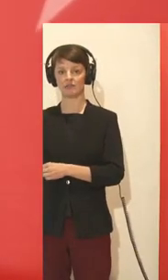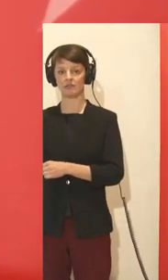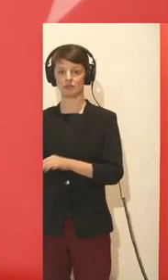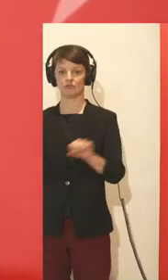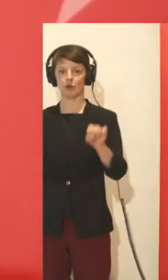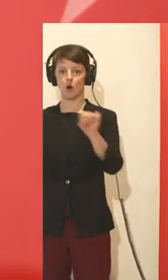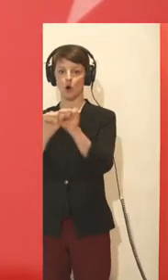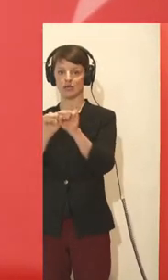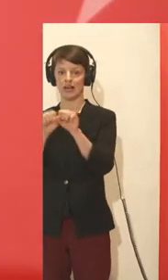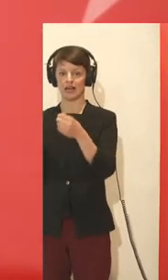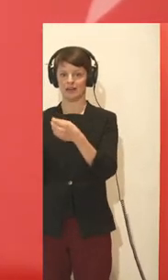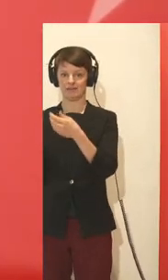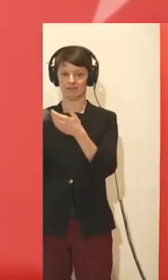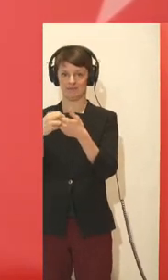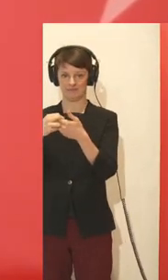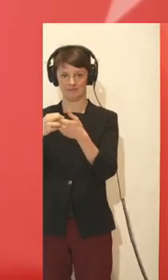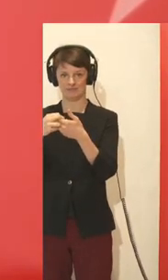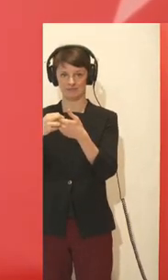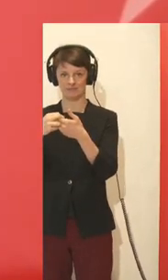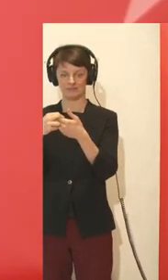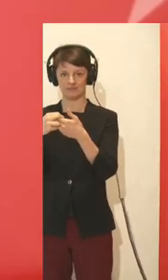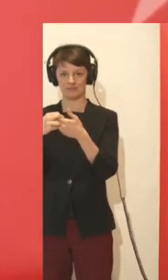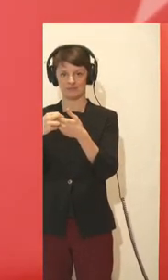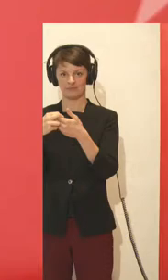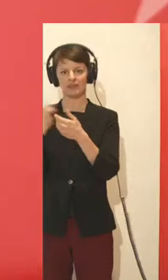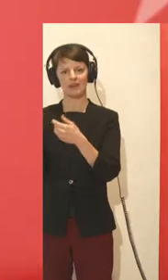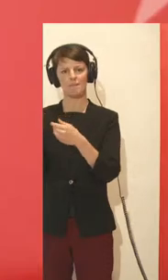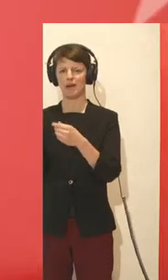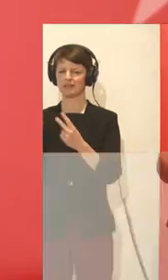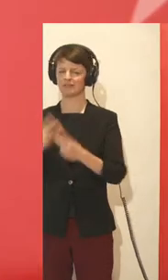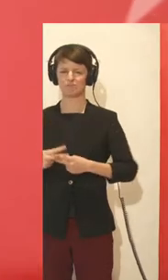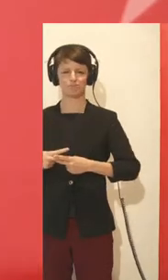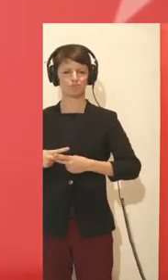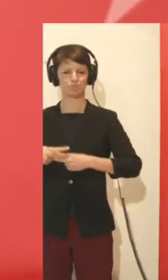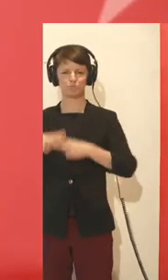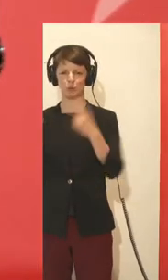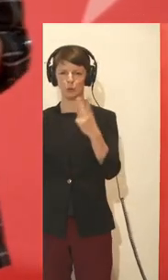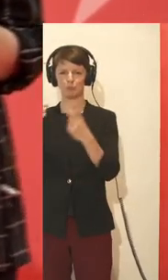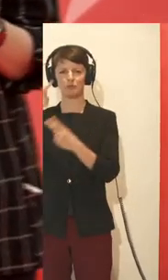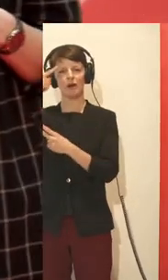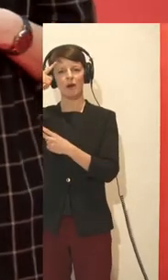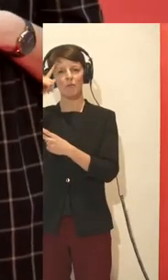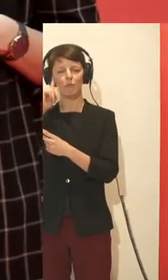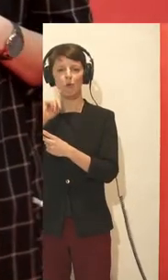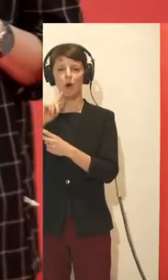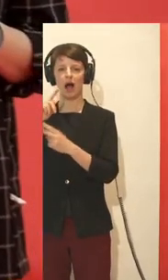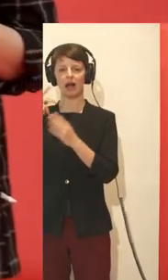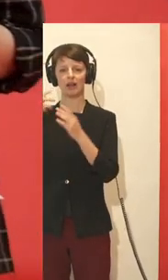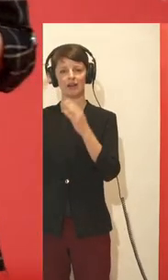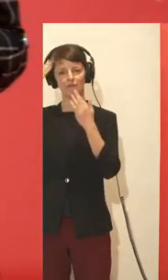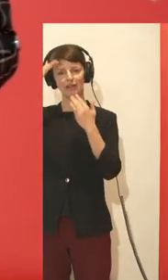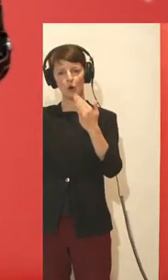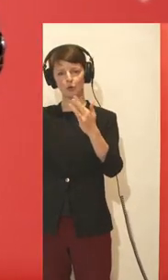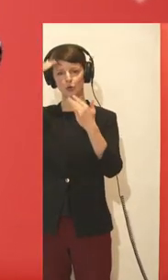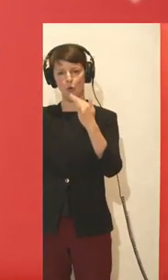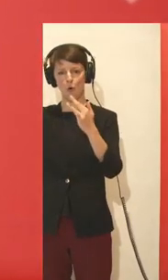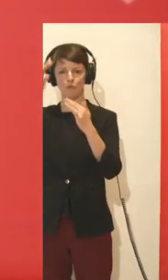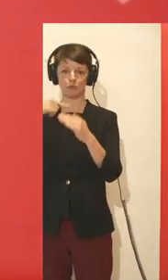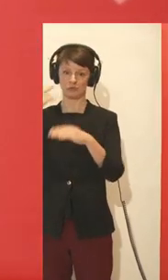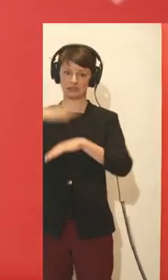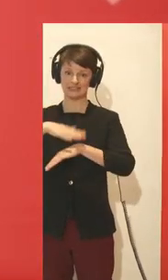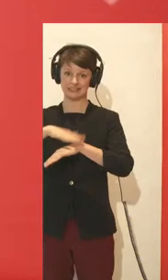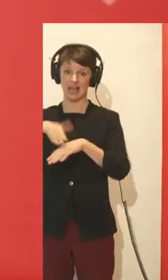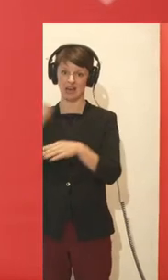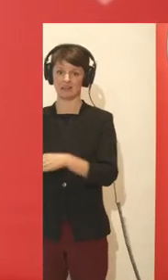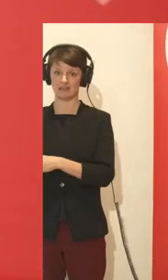sein er ist ein ich würde sagen wahrscheinlich der berühmteste moralphilosoph dient so gibt in unserer zeit